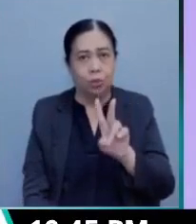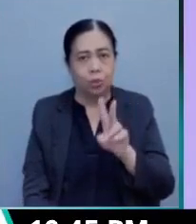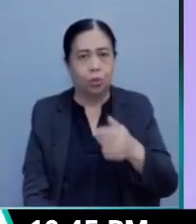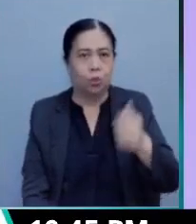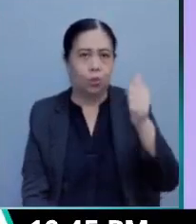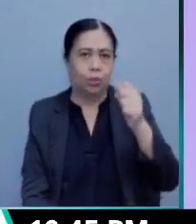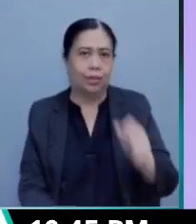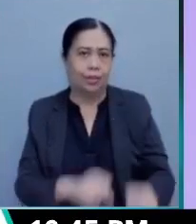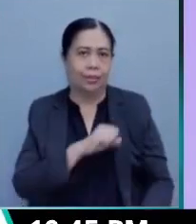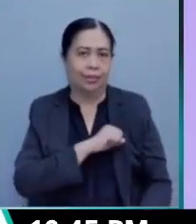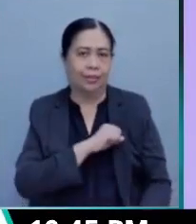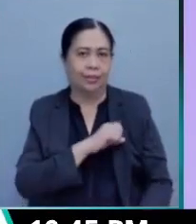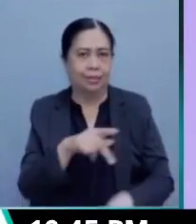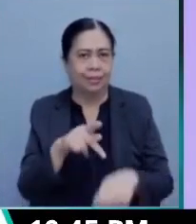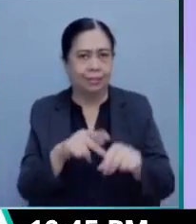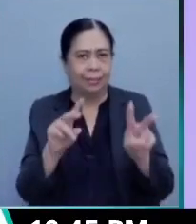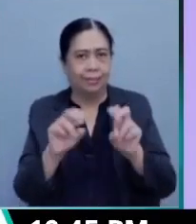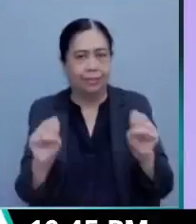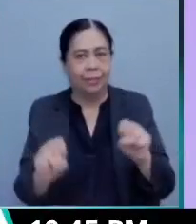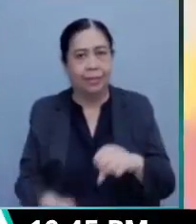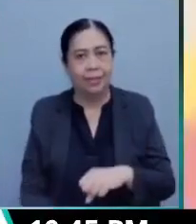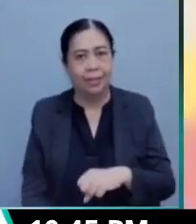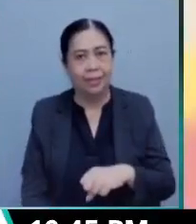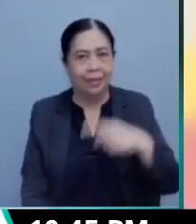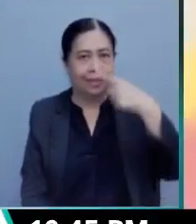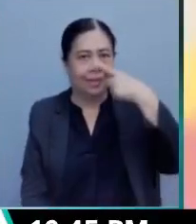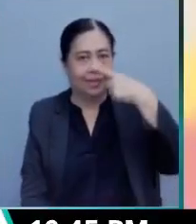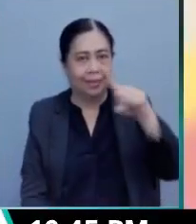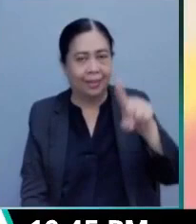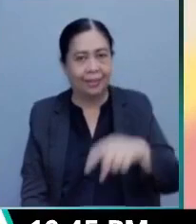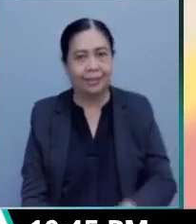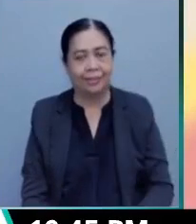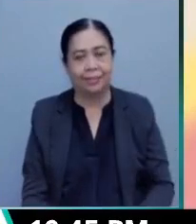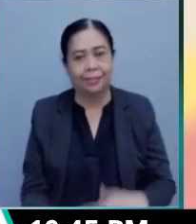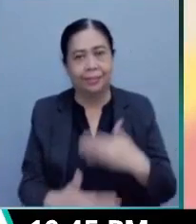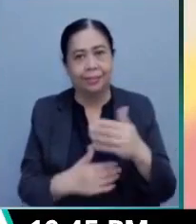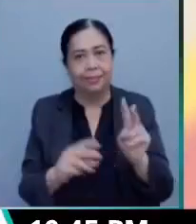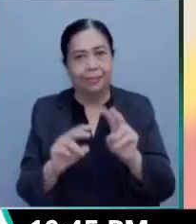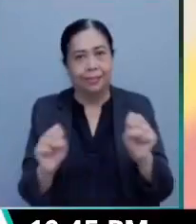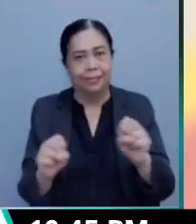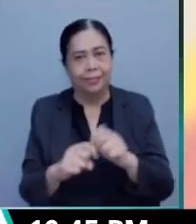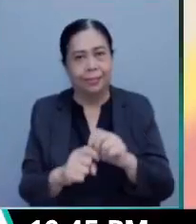Pilipinas kontra Team Thailand. Sunod nilang makakalaban ng Jordan